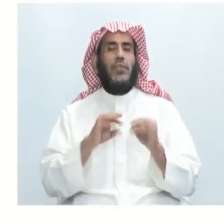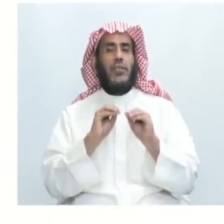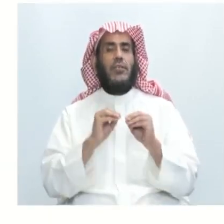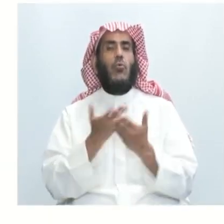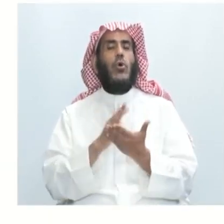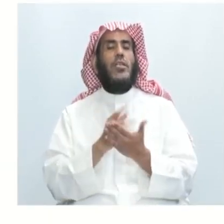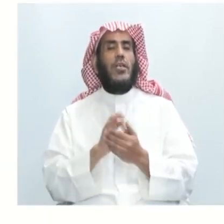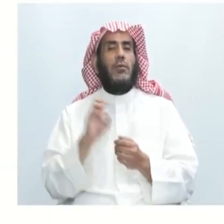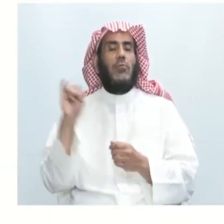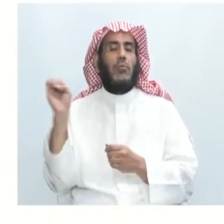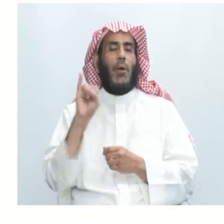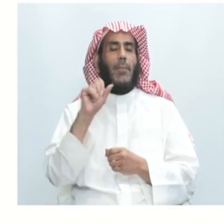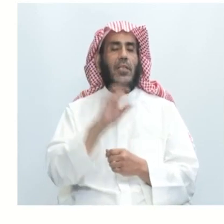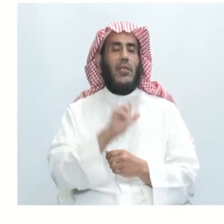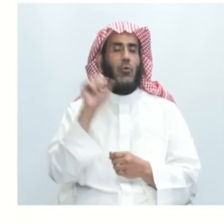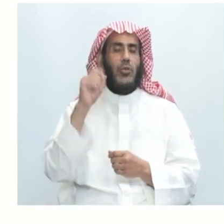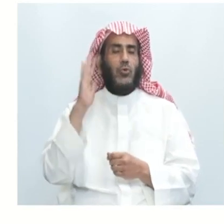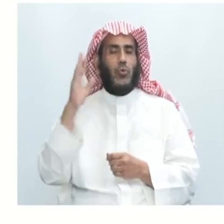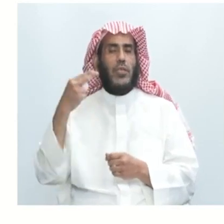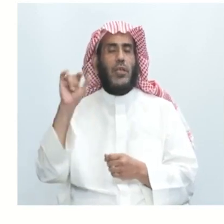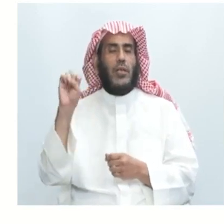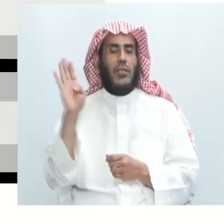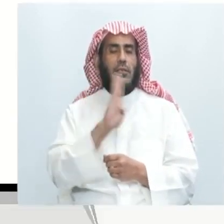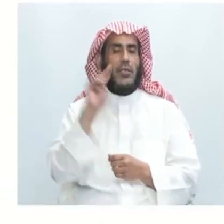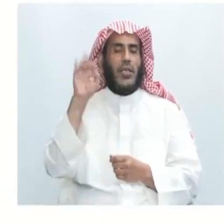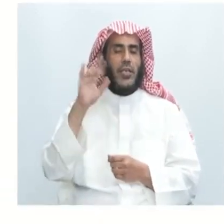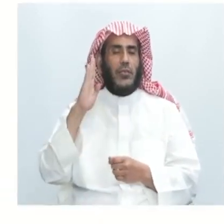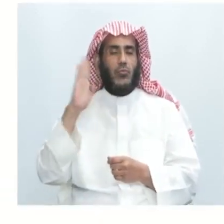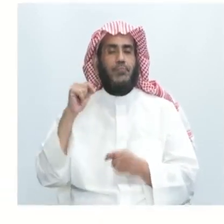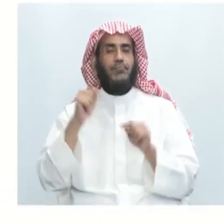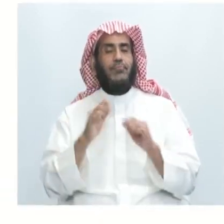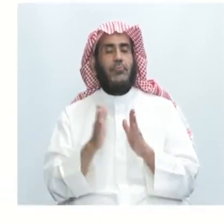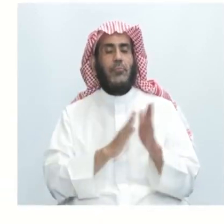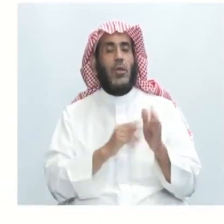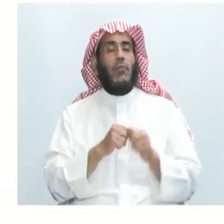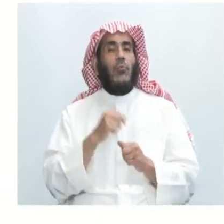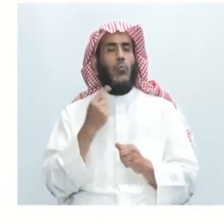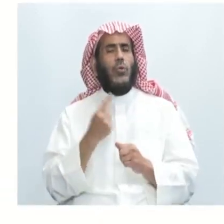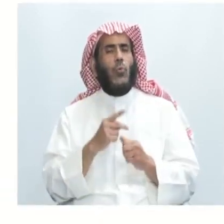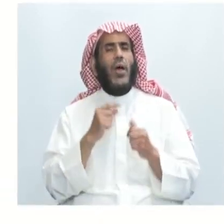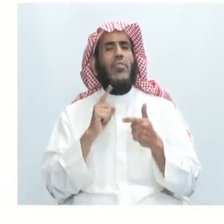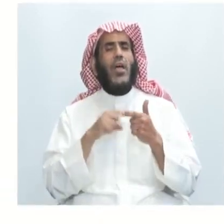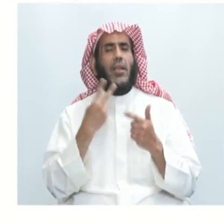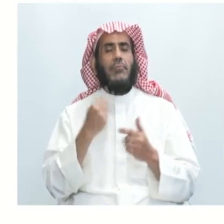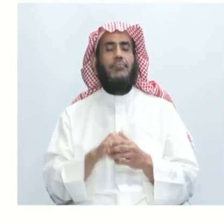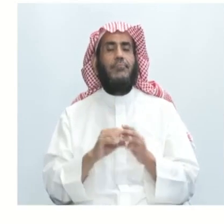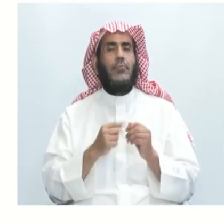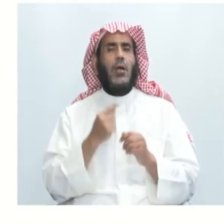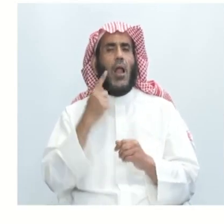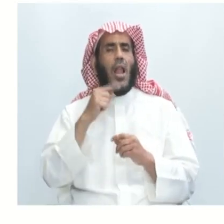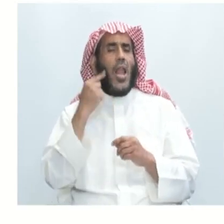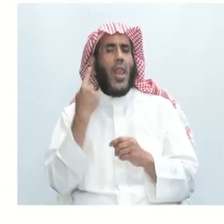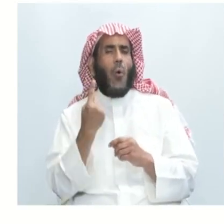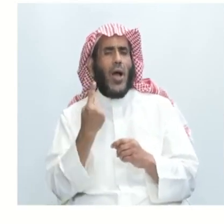هذا الدرس في لغه الاشاره الاستاذ محمد القبيشي نحن في الوحده الثانيه نوادر وقيم